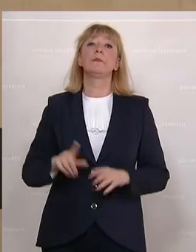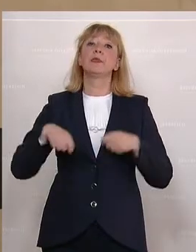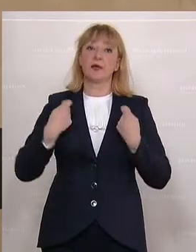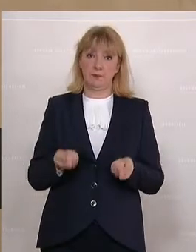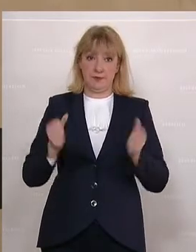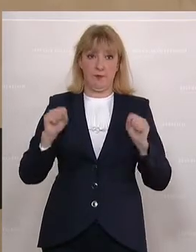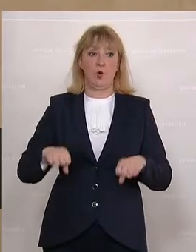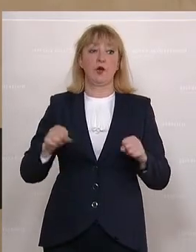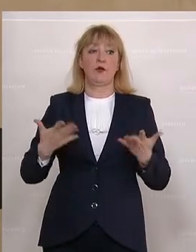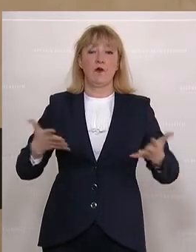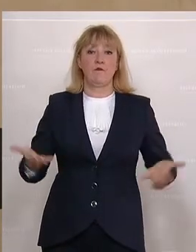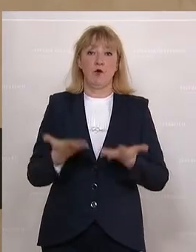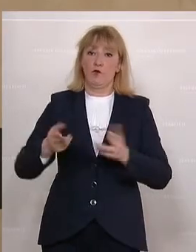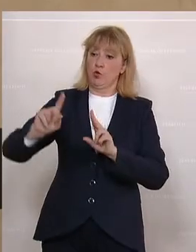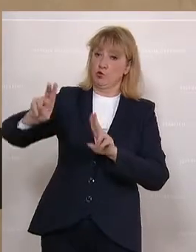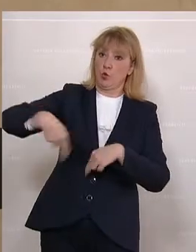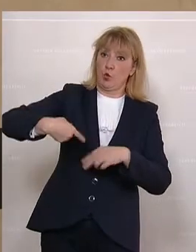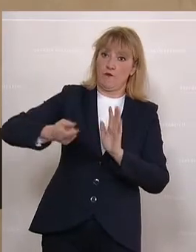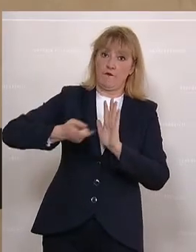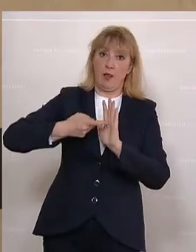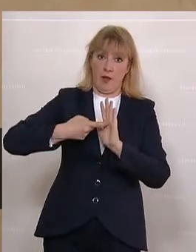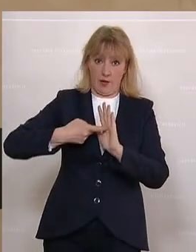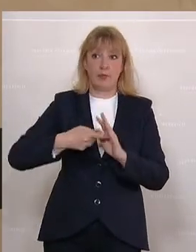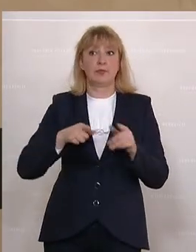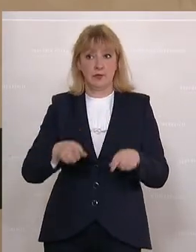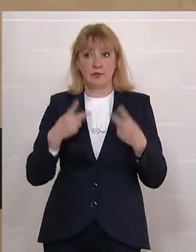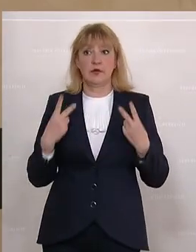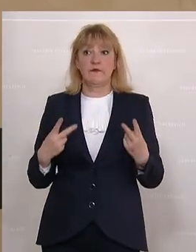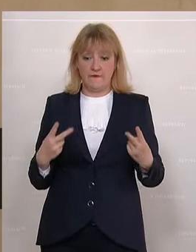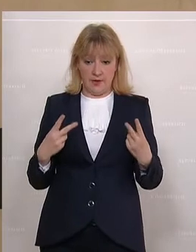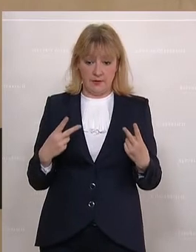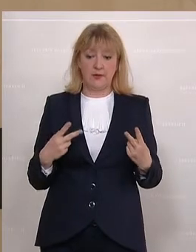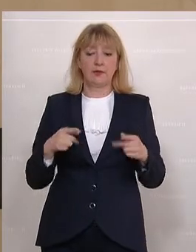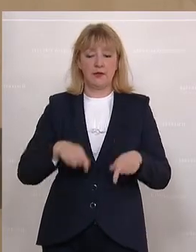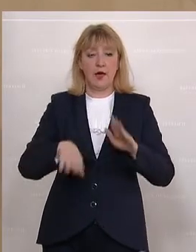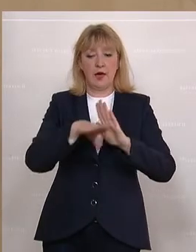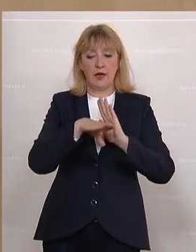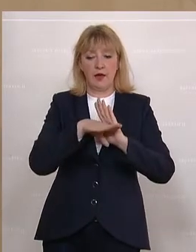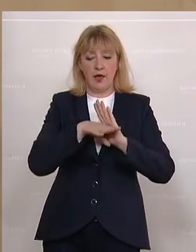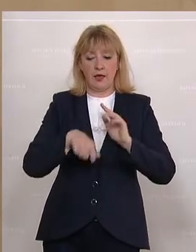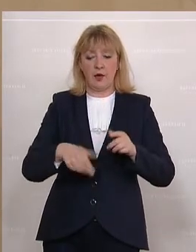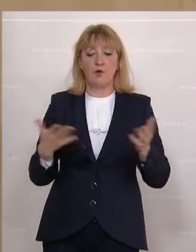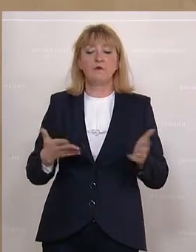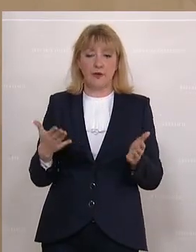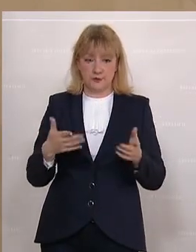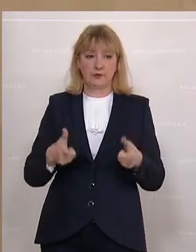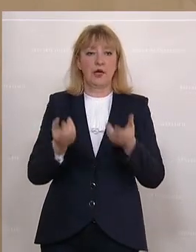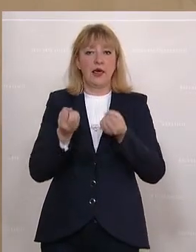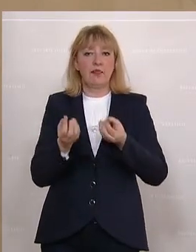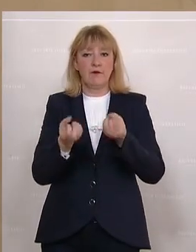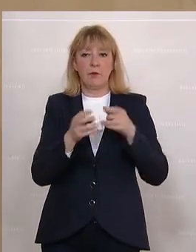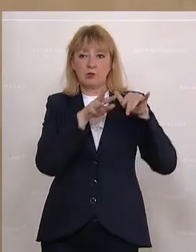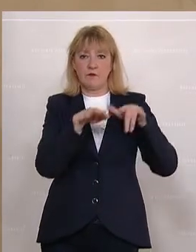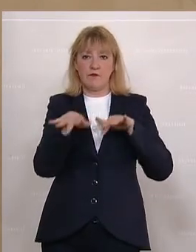heute förderungen zurückzuverlangen ich glaube dass das auch dass das auch wichtig ist und wir regeln hier mit diesem gesetz der den informationsfluss